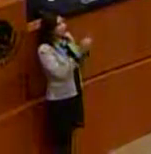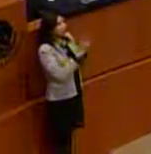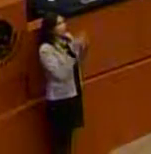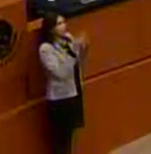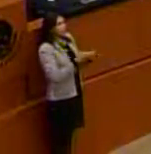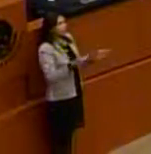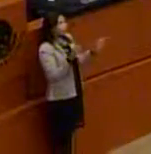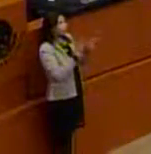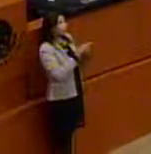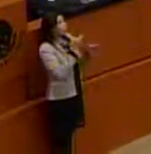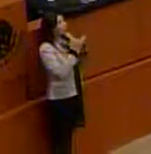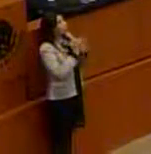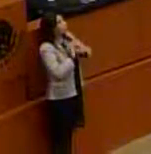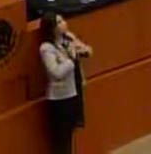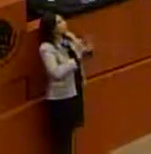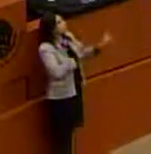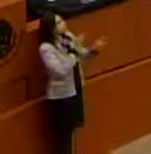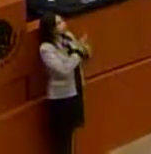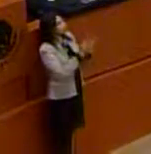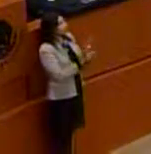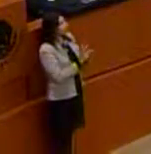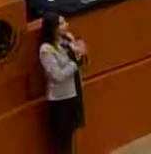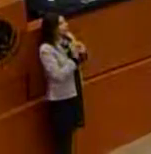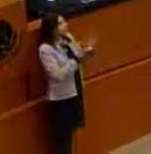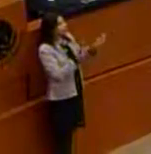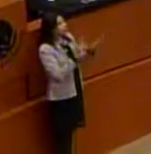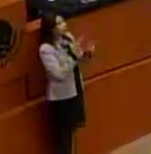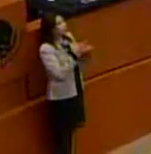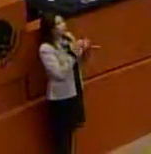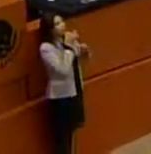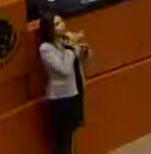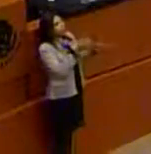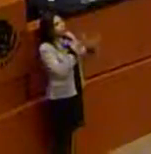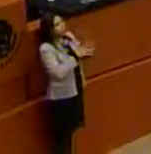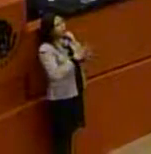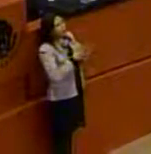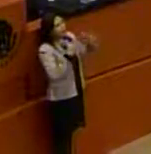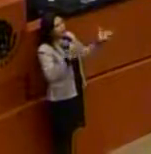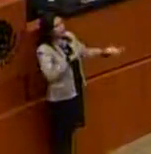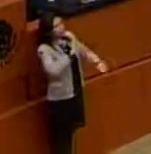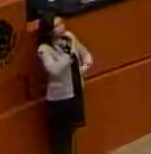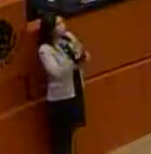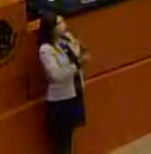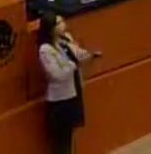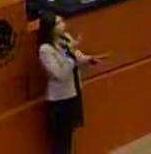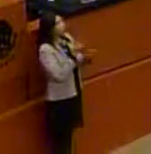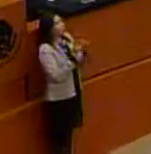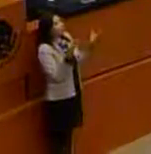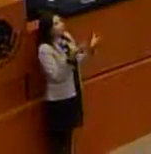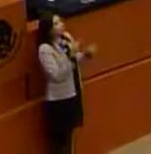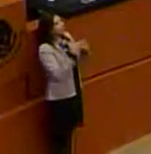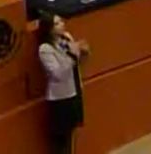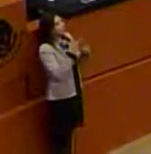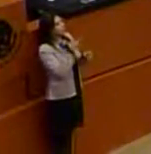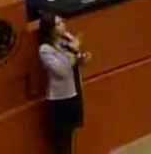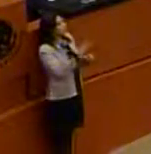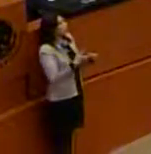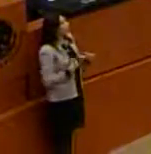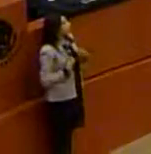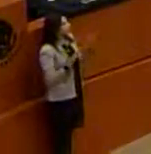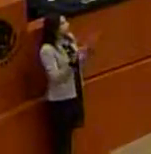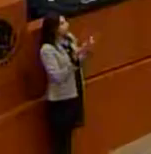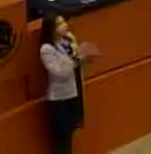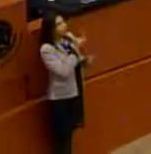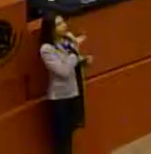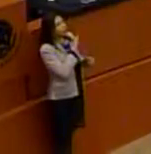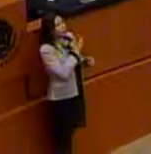Nous allons produire et présenter la plus grande affiche du monde avec la plus grande question du monde. Que feriez-vous dans votre vie si vous n'aviez plus à la